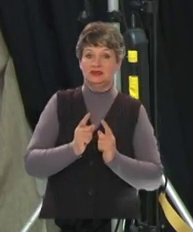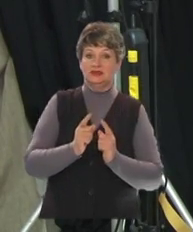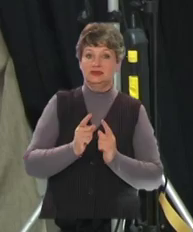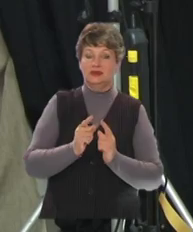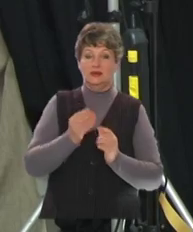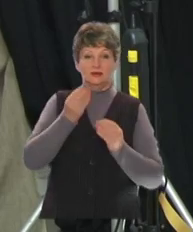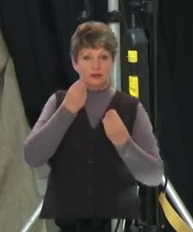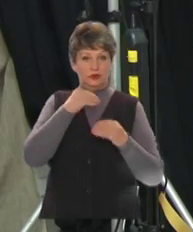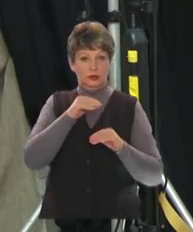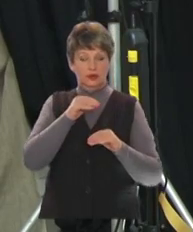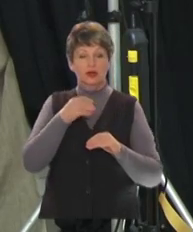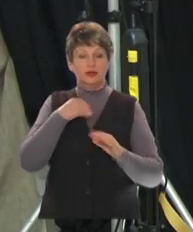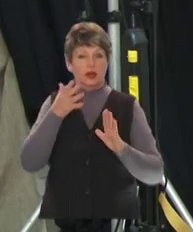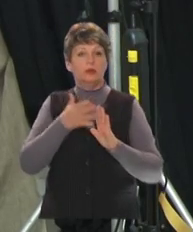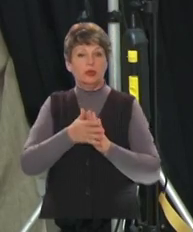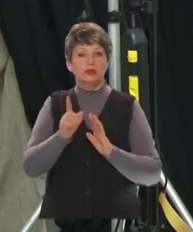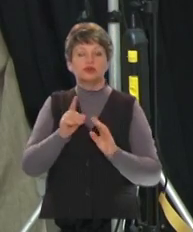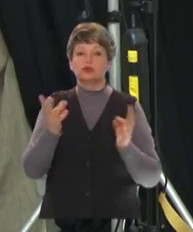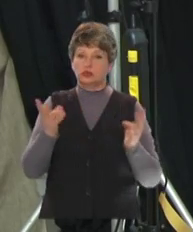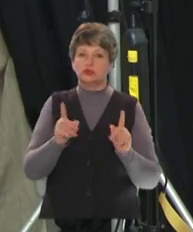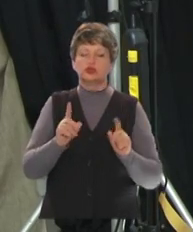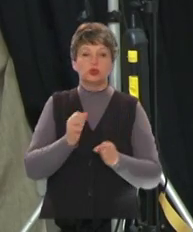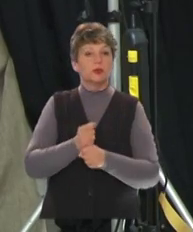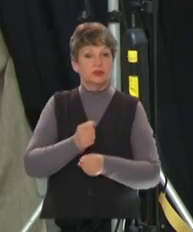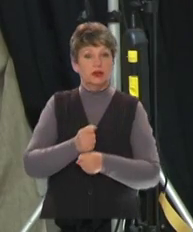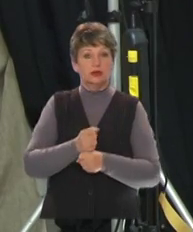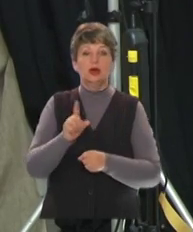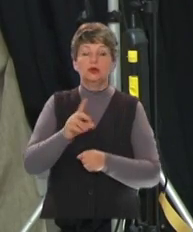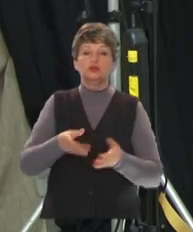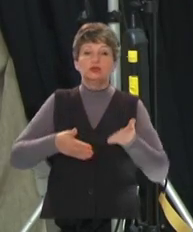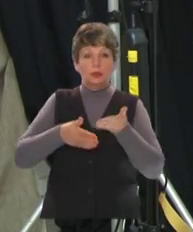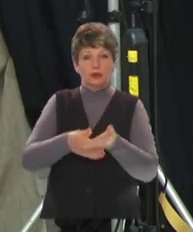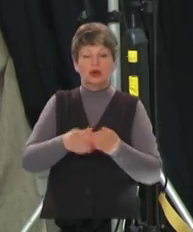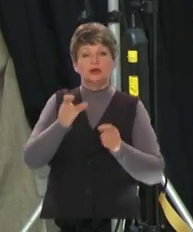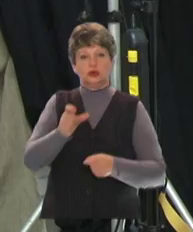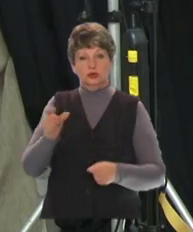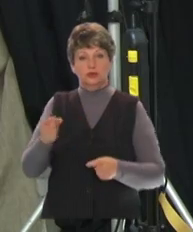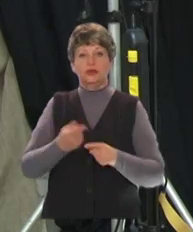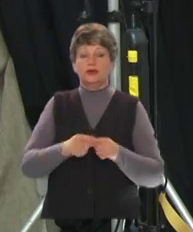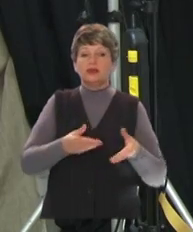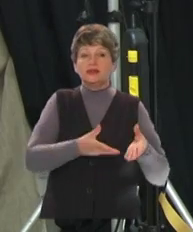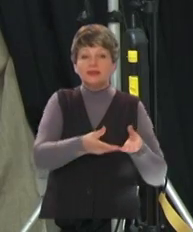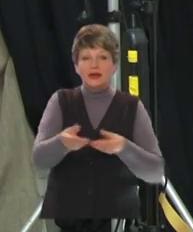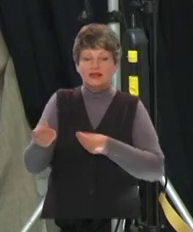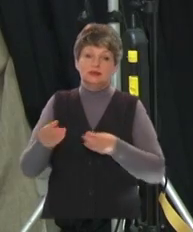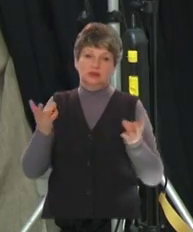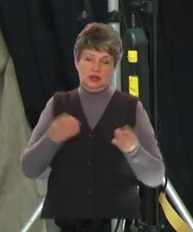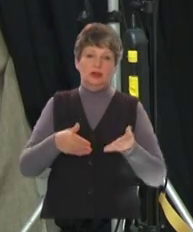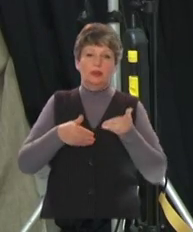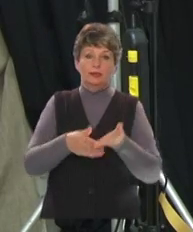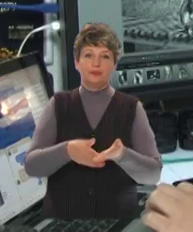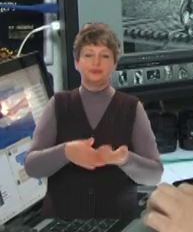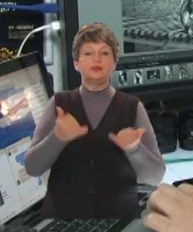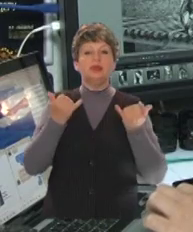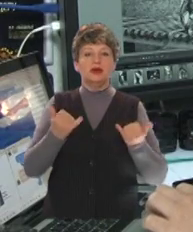проблема решилась, вот, я понял, что с этим надо что-то делать, надо помогать людям, и раз это так действует, значит, надо